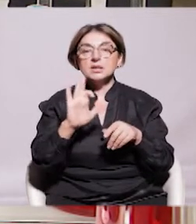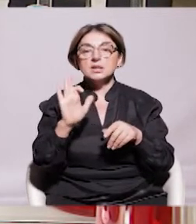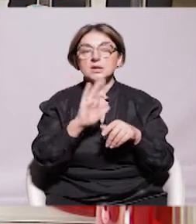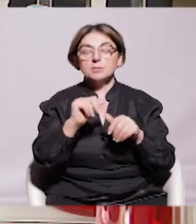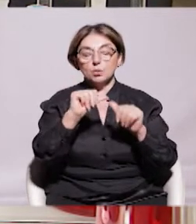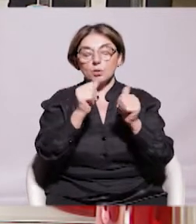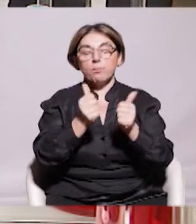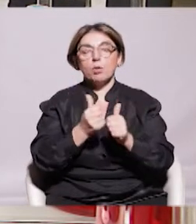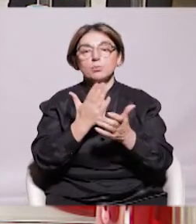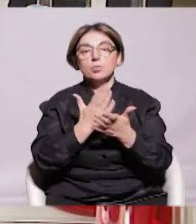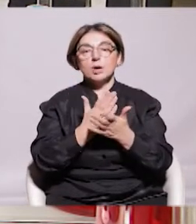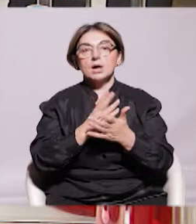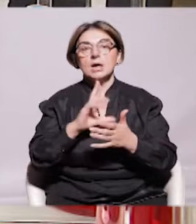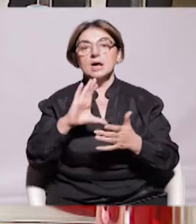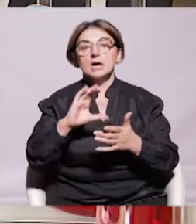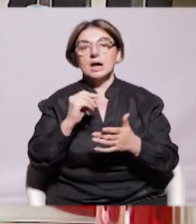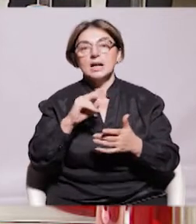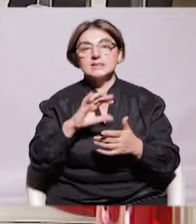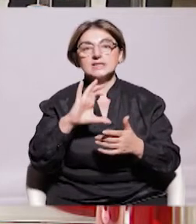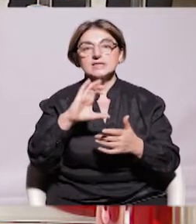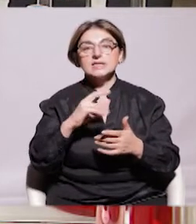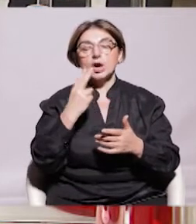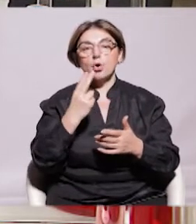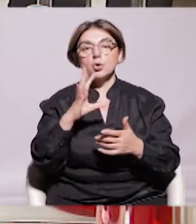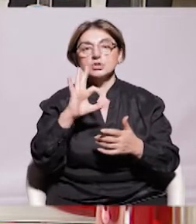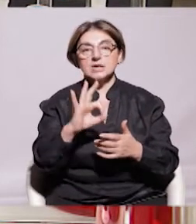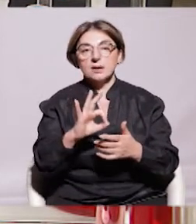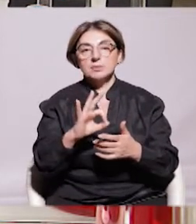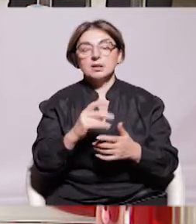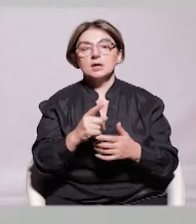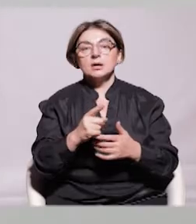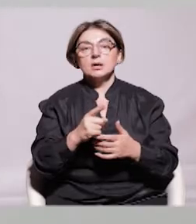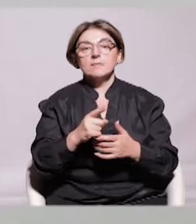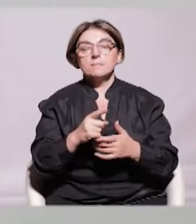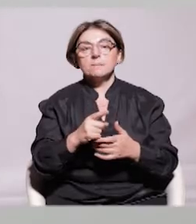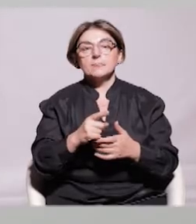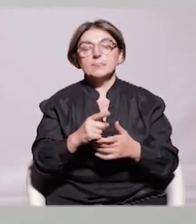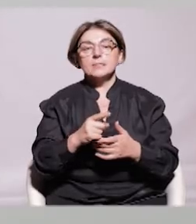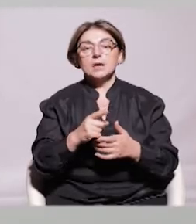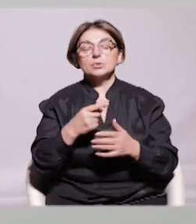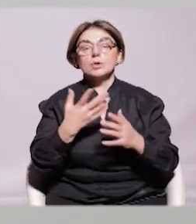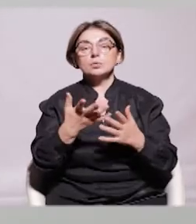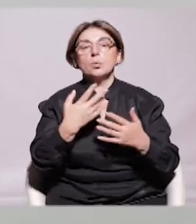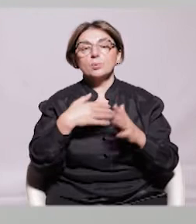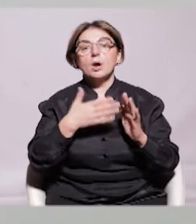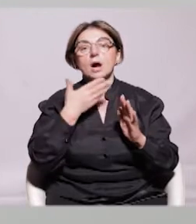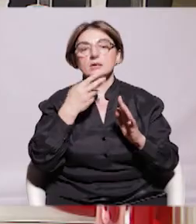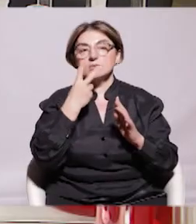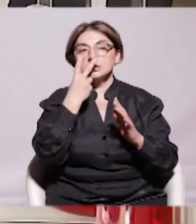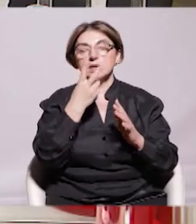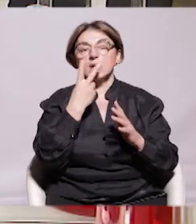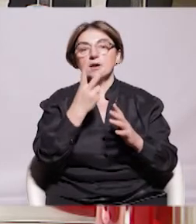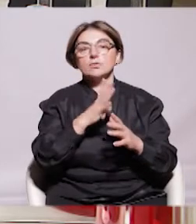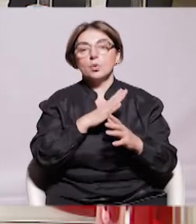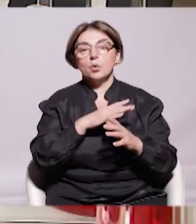მისი ქიმიური ფორმულა არის კალცი CO3. იმისათვის, რომ თქვენთვის უფრო